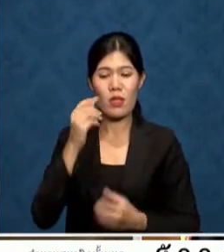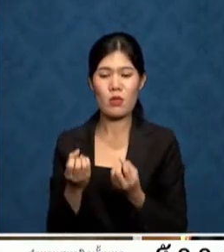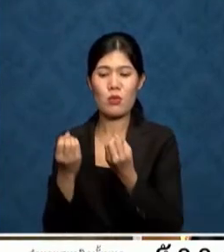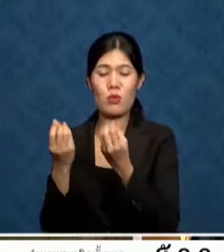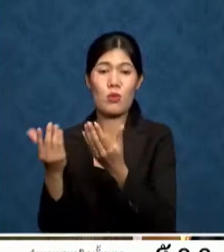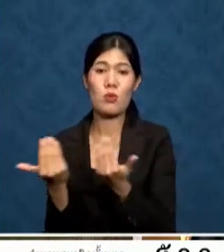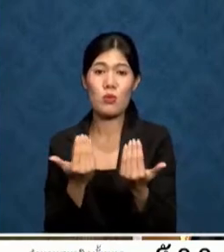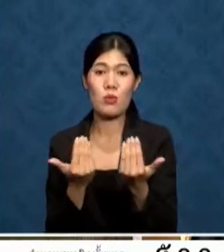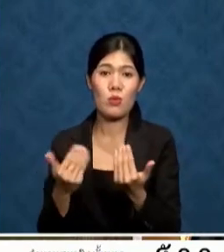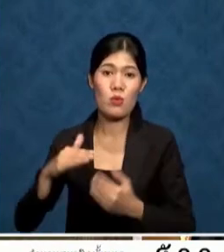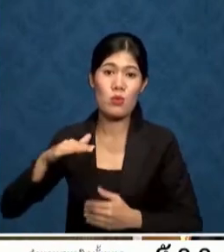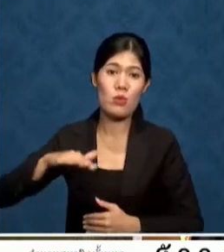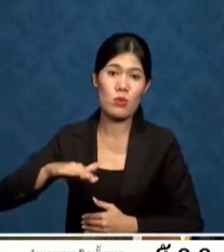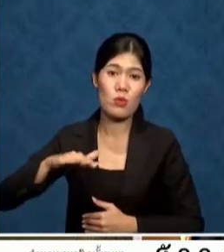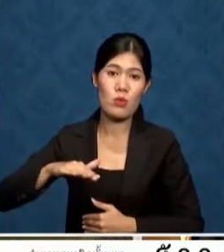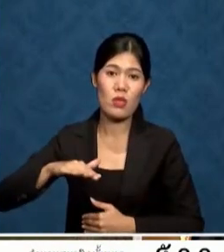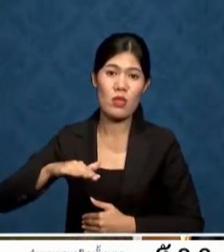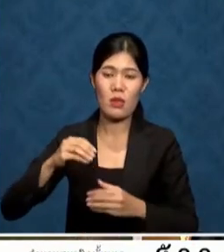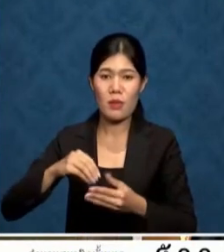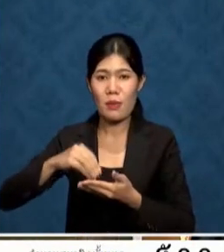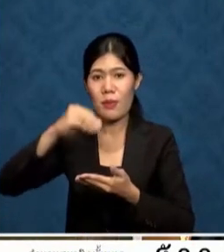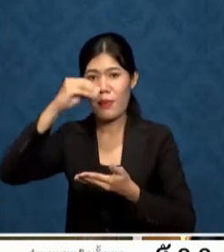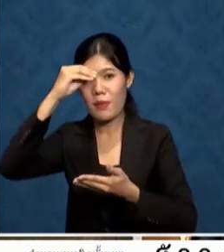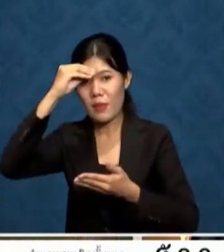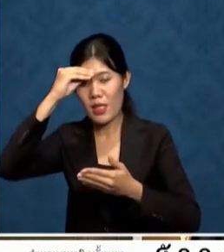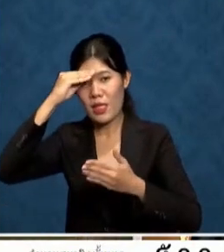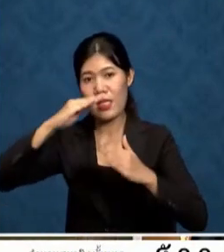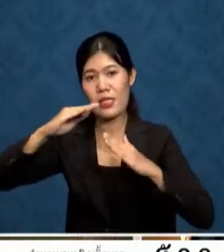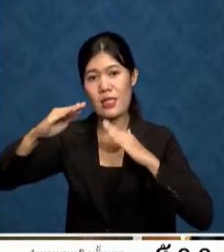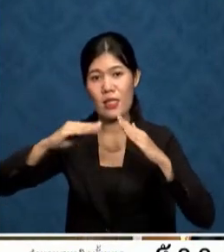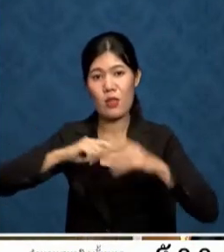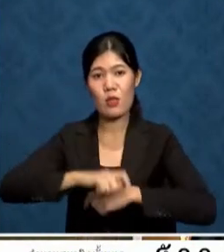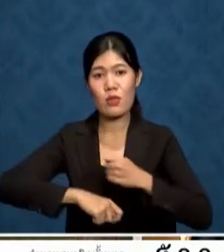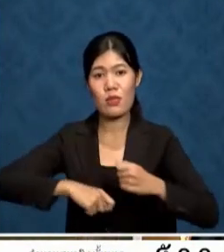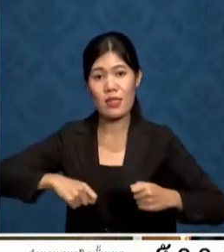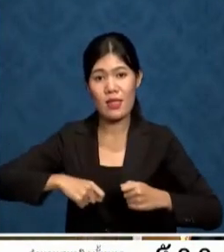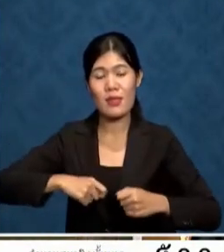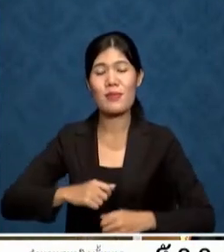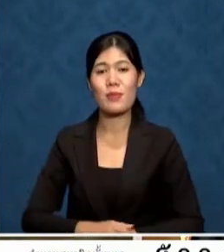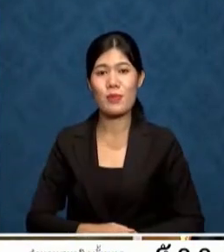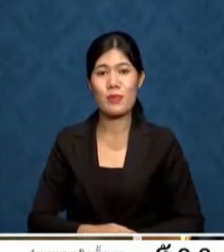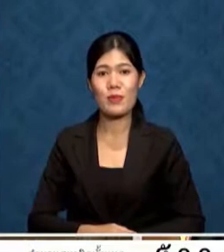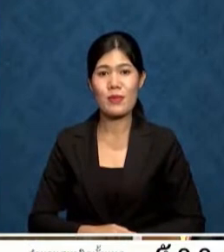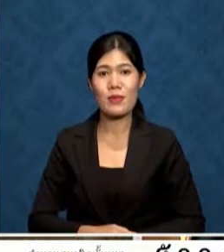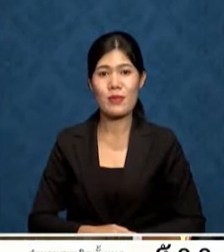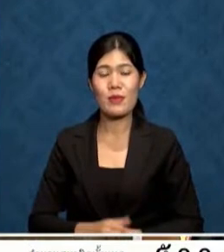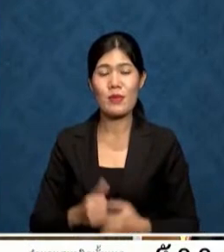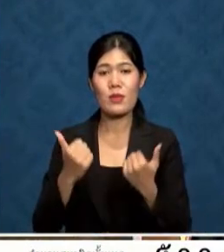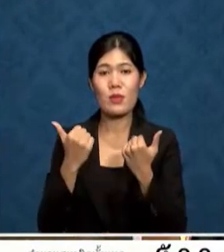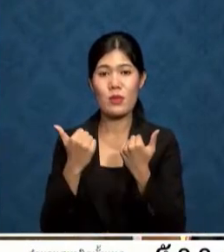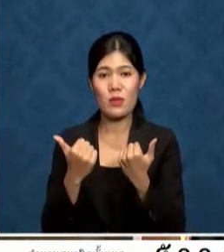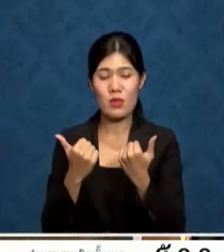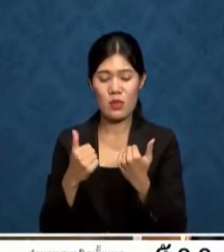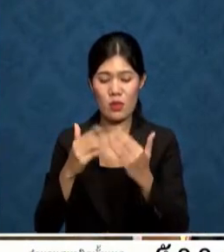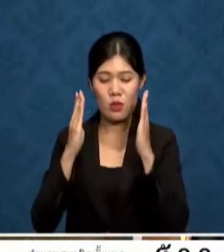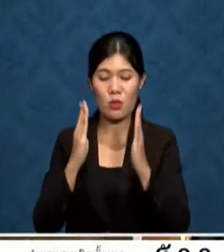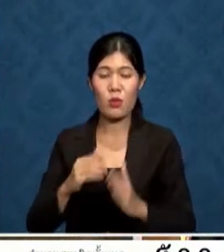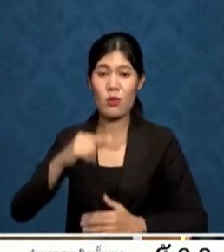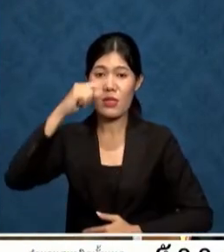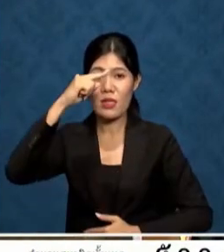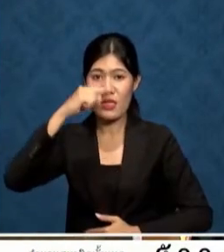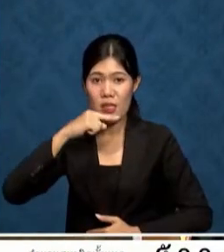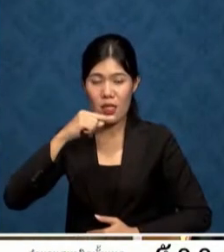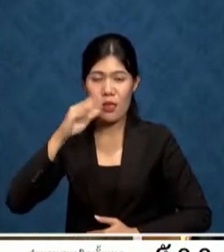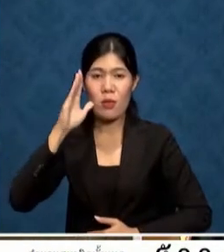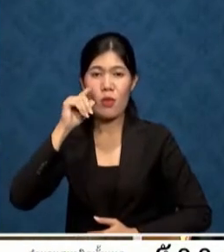ลูกหลานไปเรียนเทคอนโดอยู่เลยผมคิดว่าผมคิดว่าตราบใดที่เราคนไทยพ่อแม่ผู้ปกครองหรือลูก